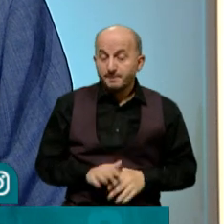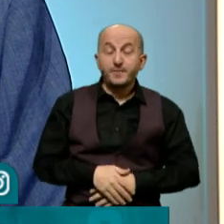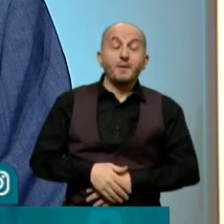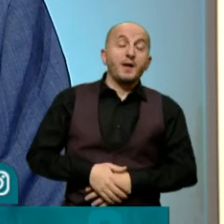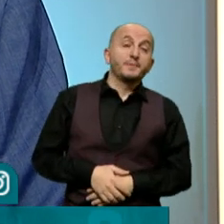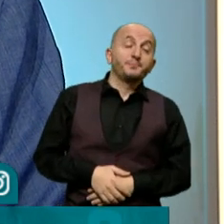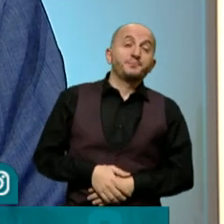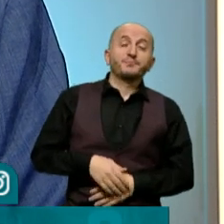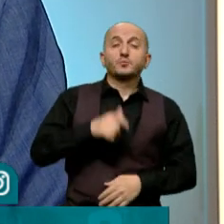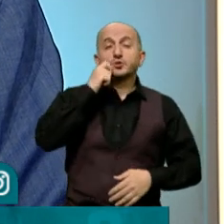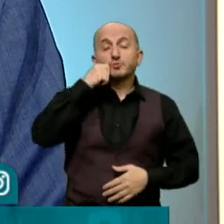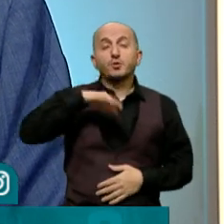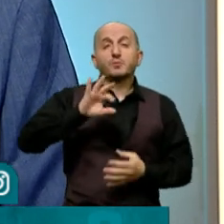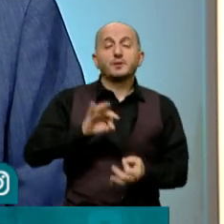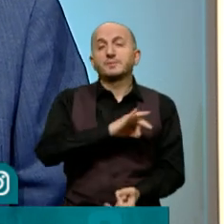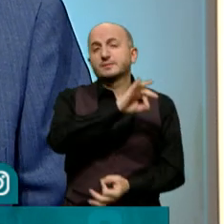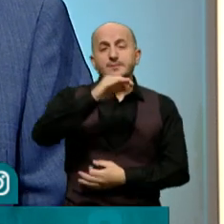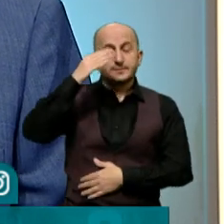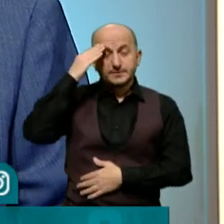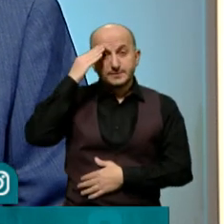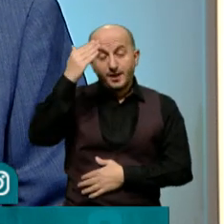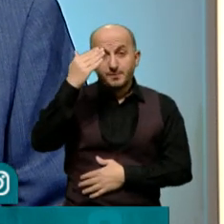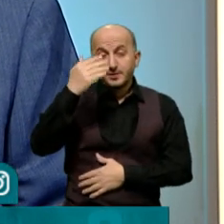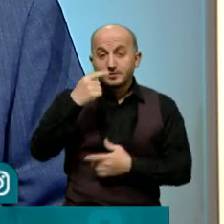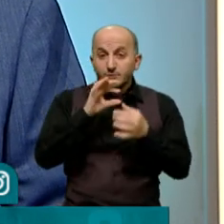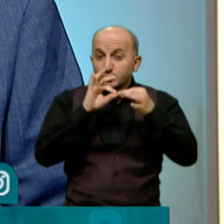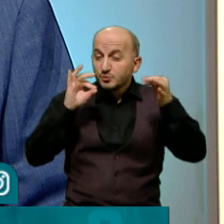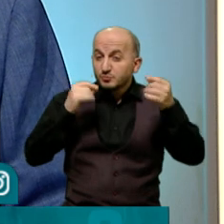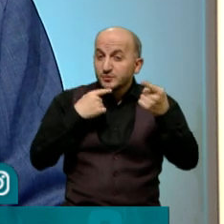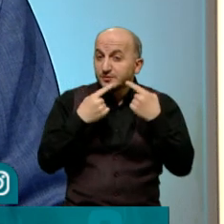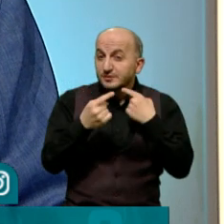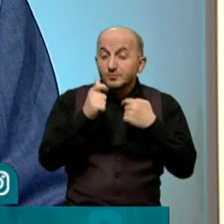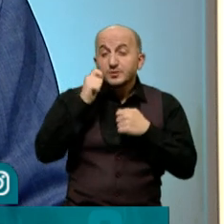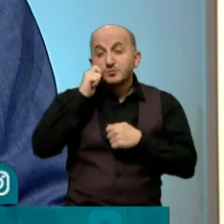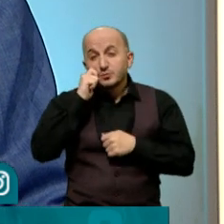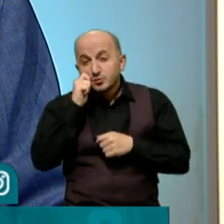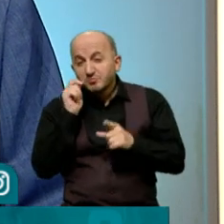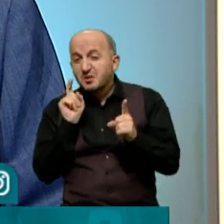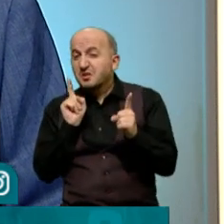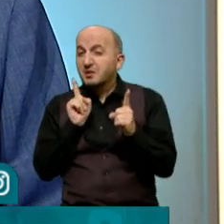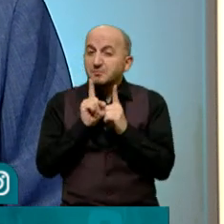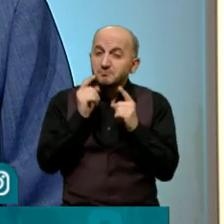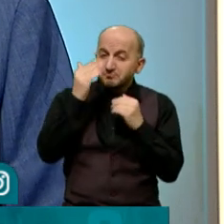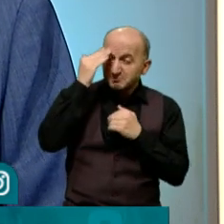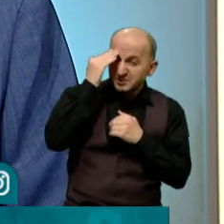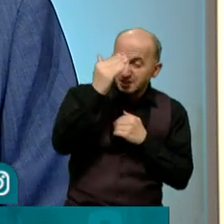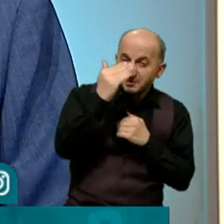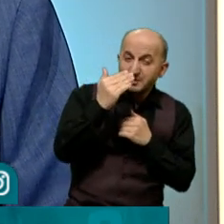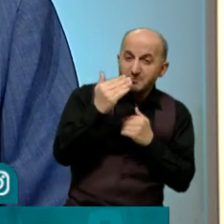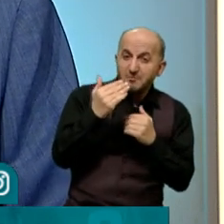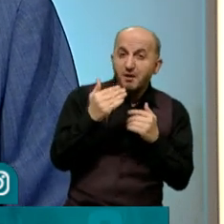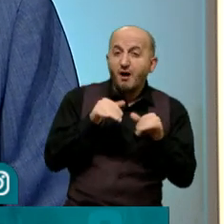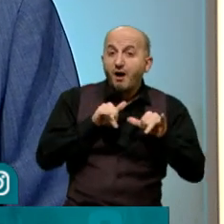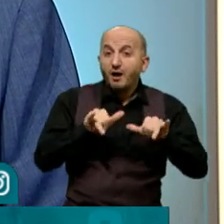Ama gayrimüslimlerle selamlaşma şeklimizle bir Müslümanla yapacağımız selamlama şekli